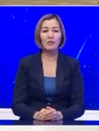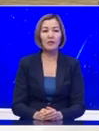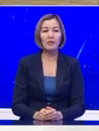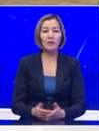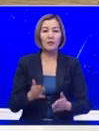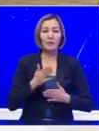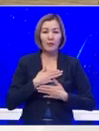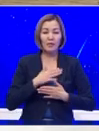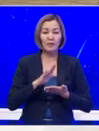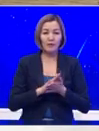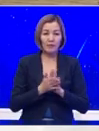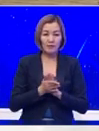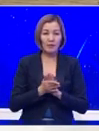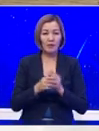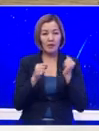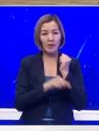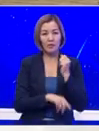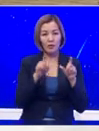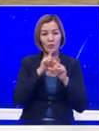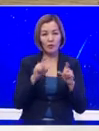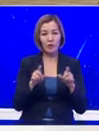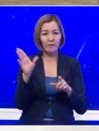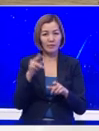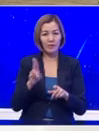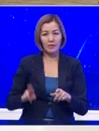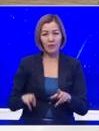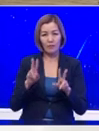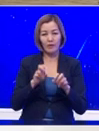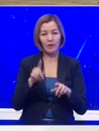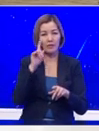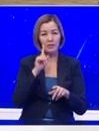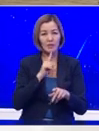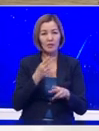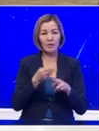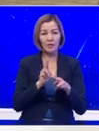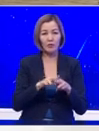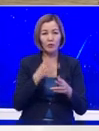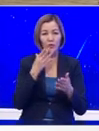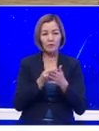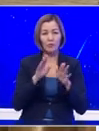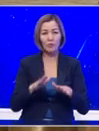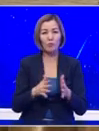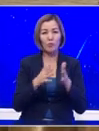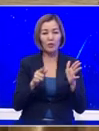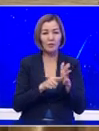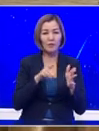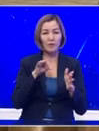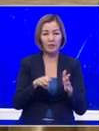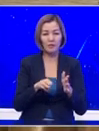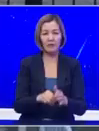Мы совместно с представителями антикора будем проверять всех директоров школ Казахстана, которые находятся на своем рабочем месте более